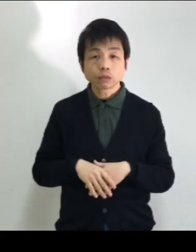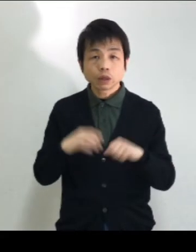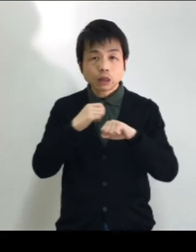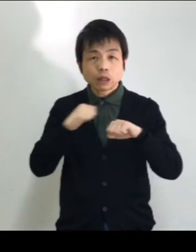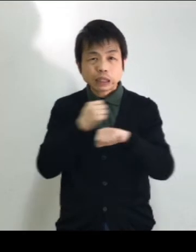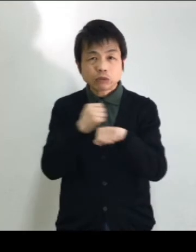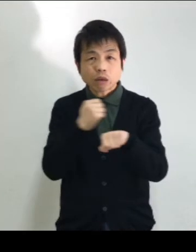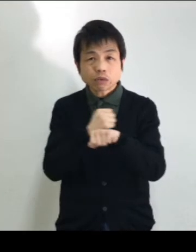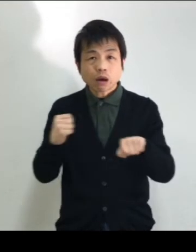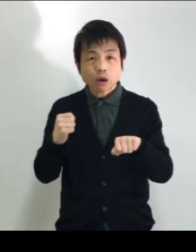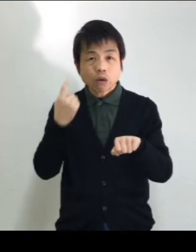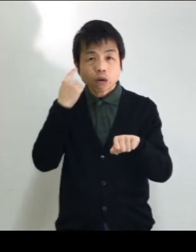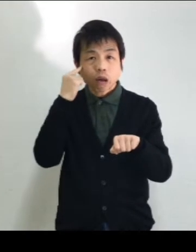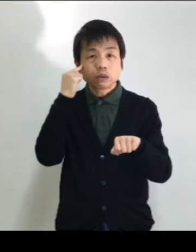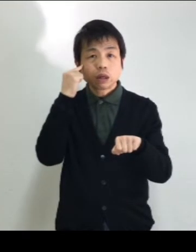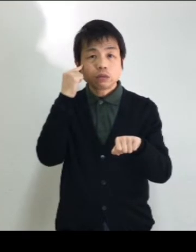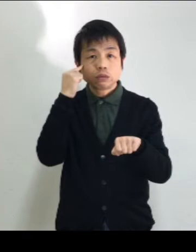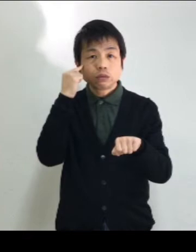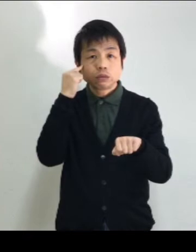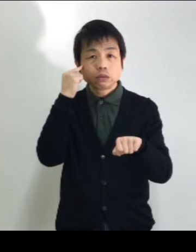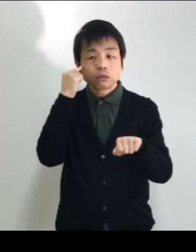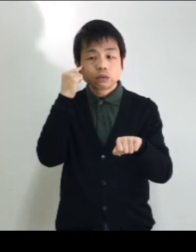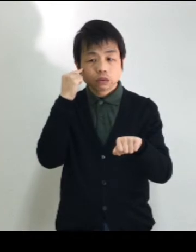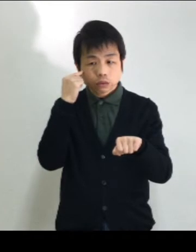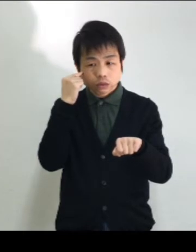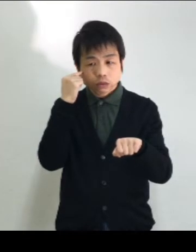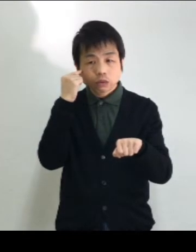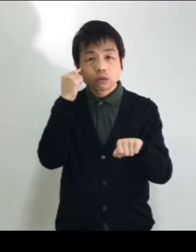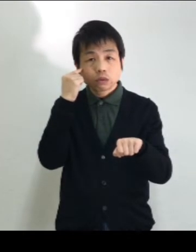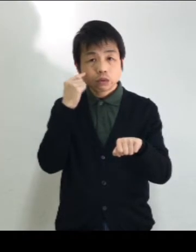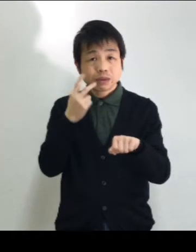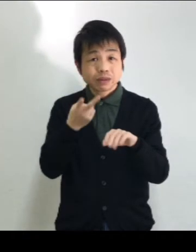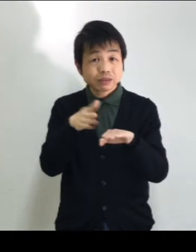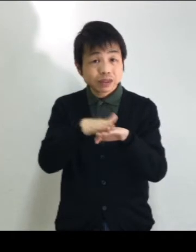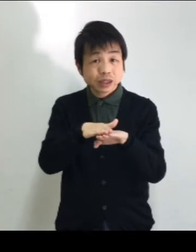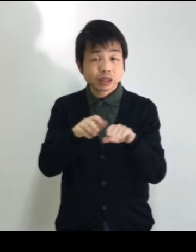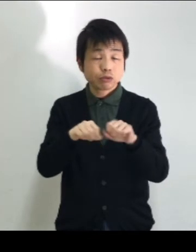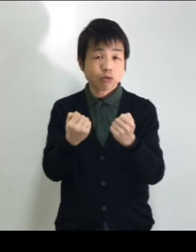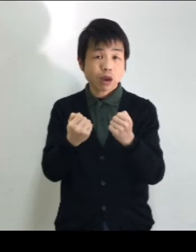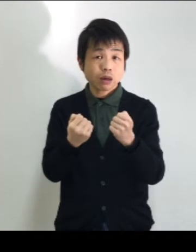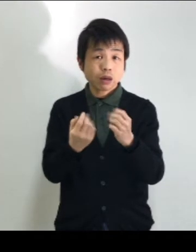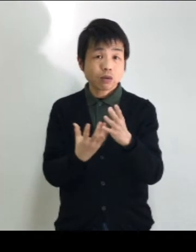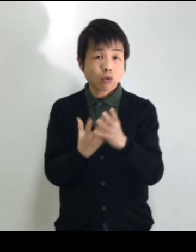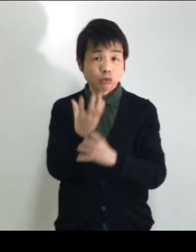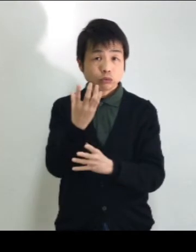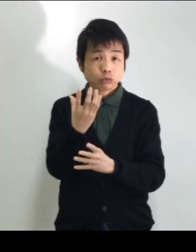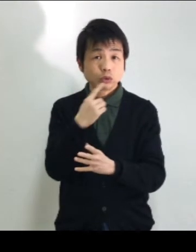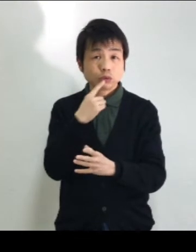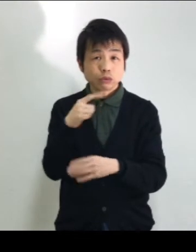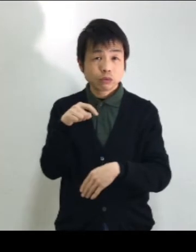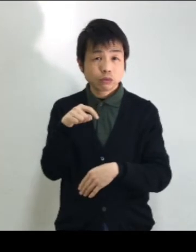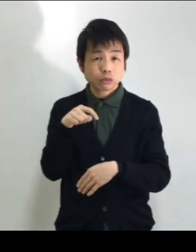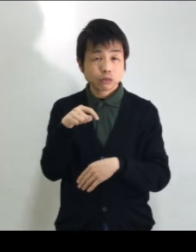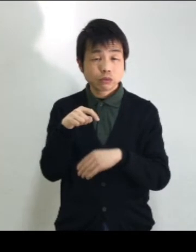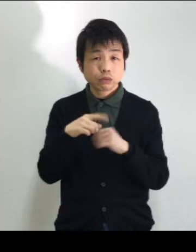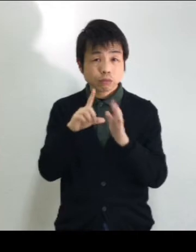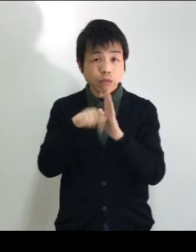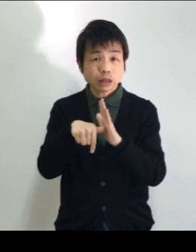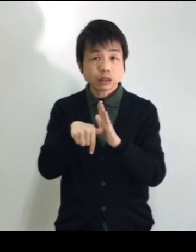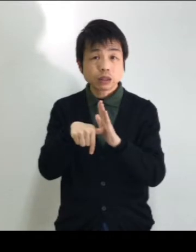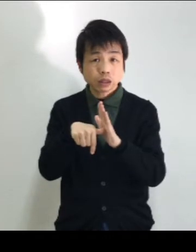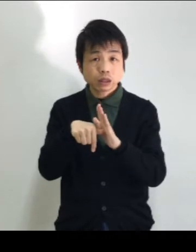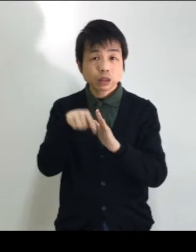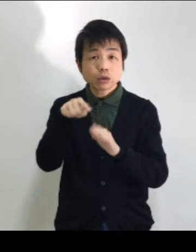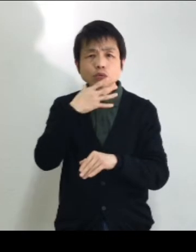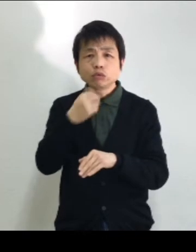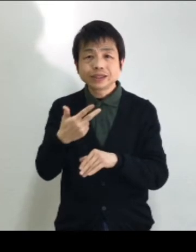その生きづらさを感じて、二次障害を、伴ってしまっている場合、一